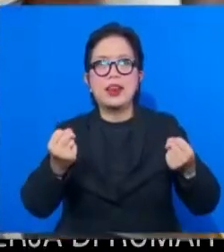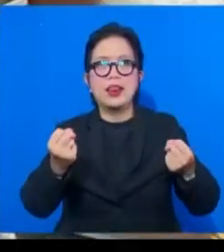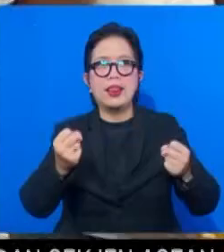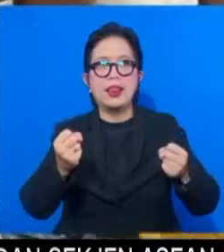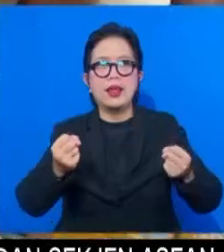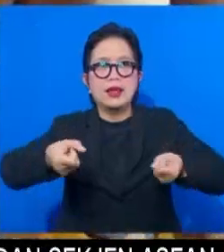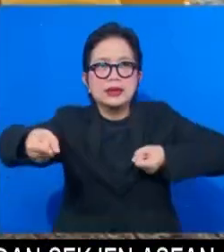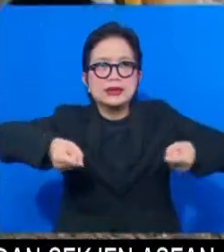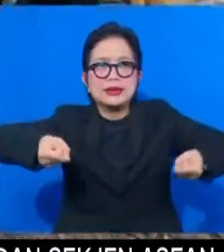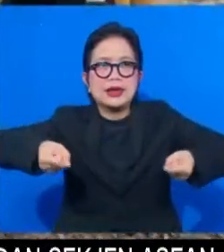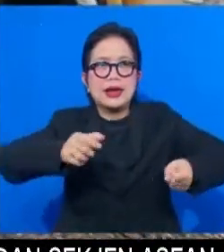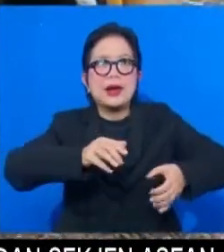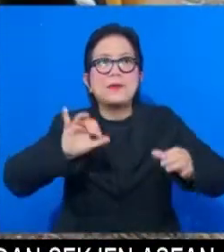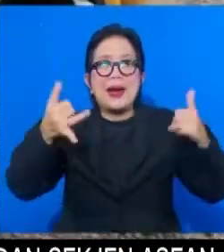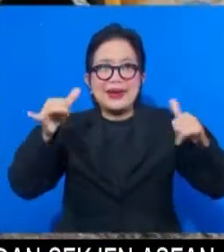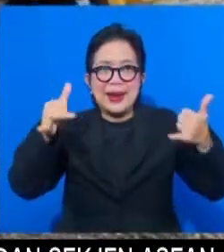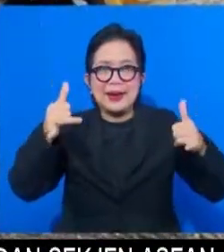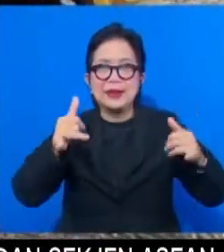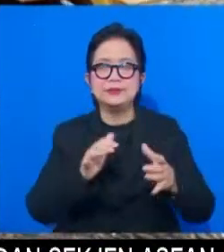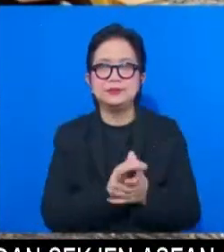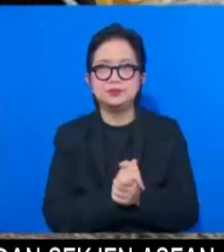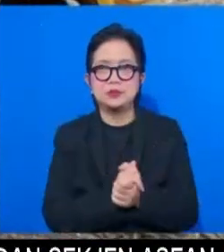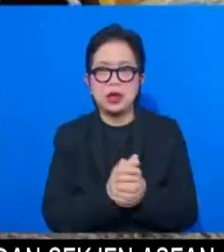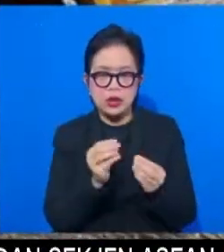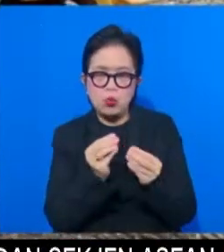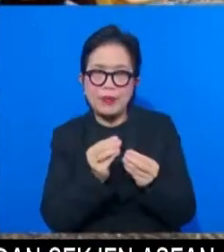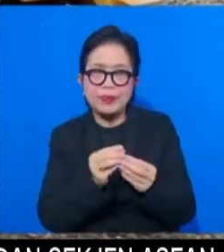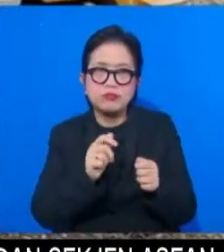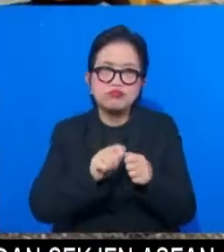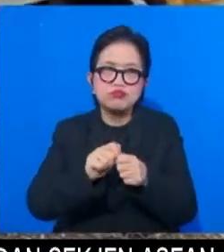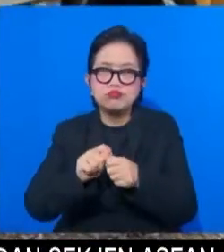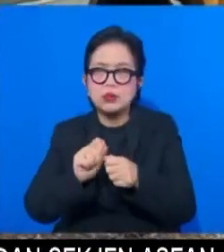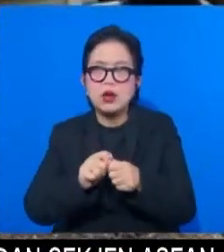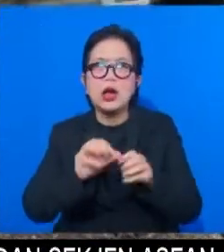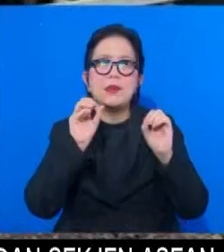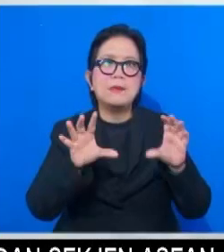bekerja sebagai buruh serabutan tak menyangka kerajinan tangan buatannya banyak diminati.